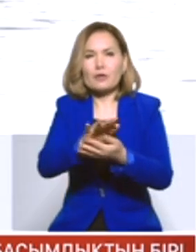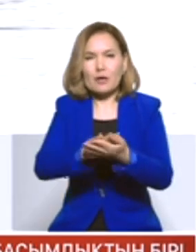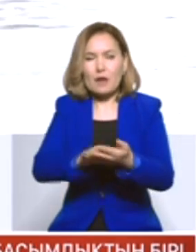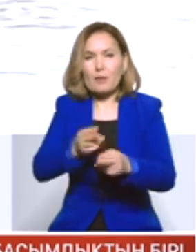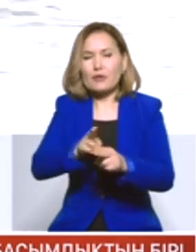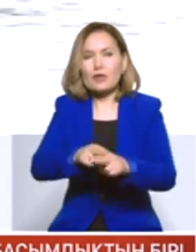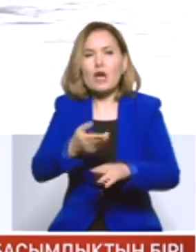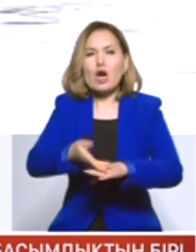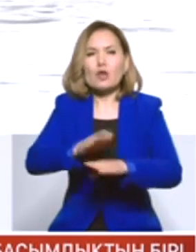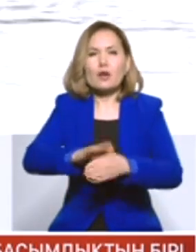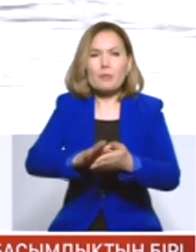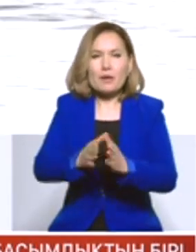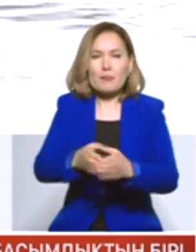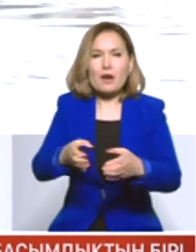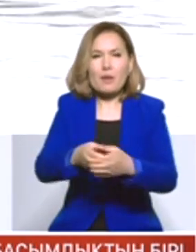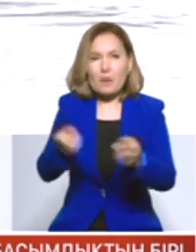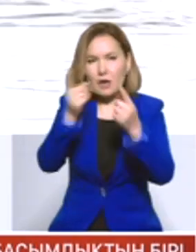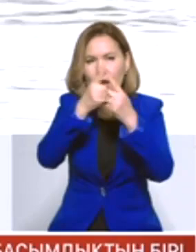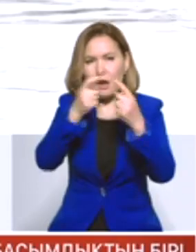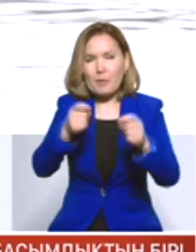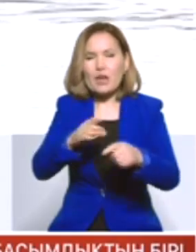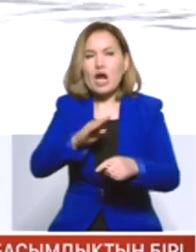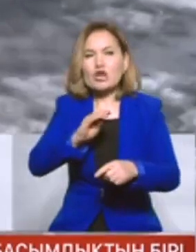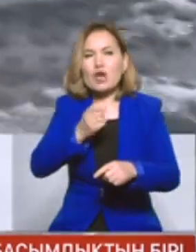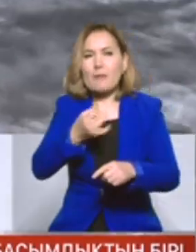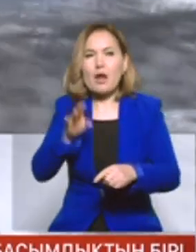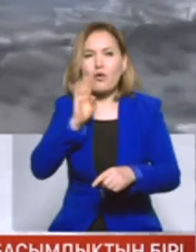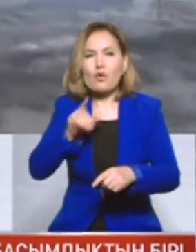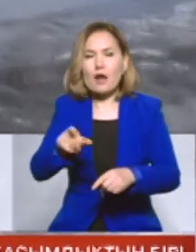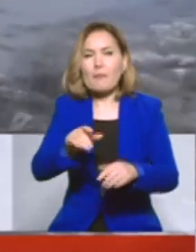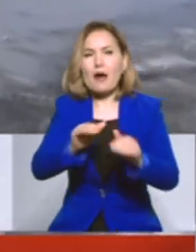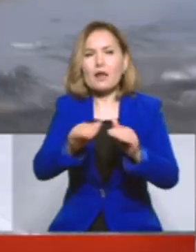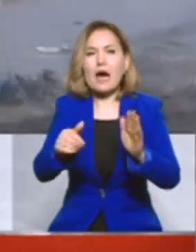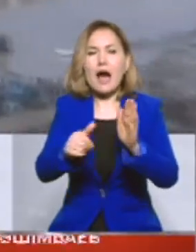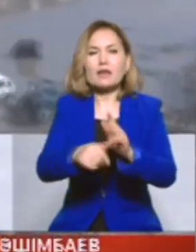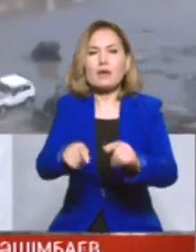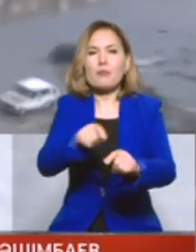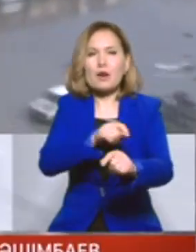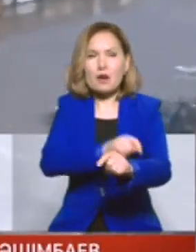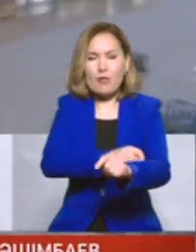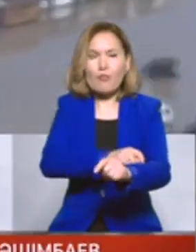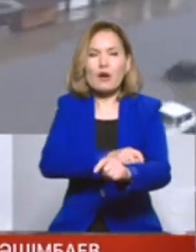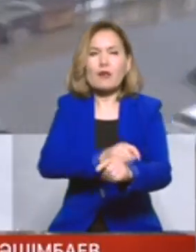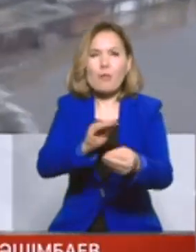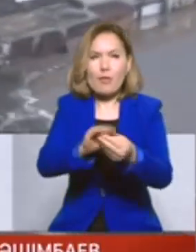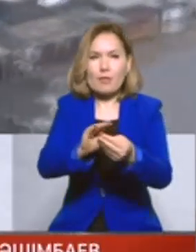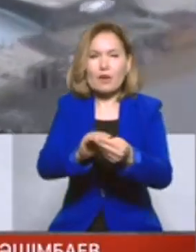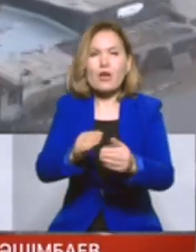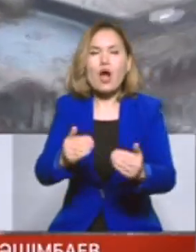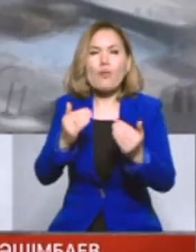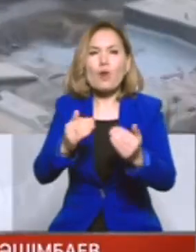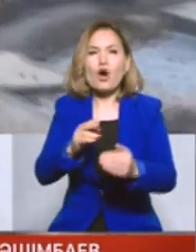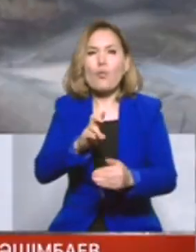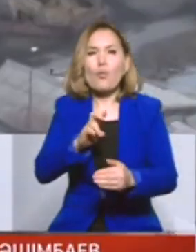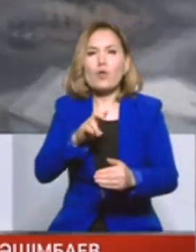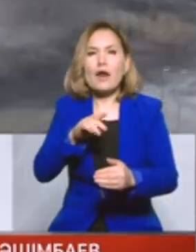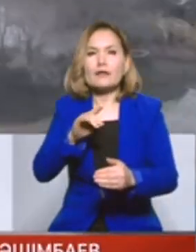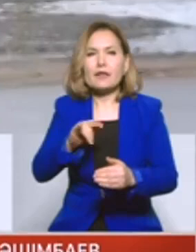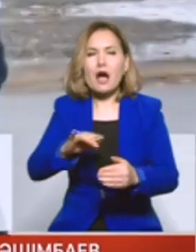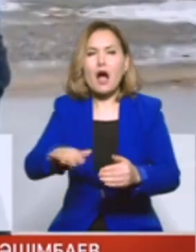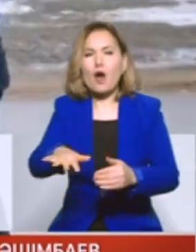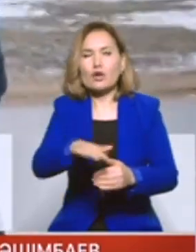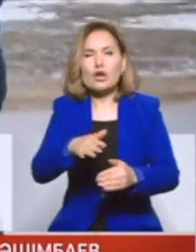жоқ. Аудандық төтенше жағдайлар бөлімінің мәліметінше, Жабай өзенінің деңгейі 6 метрден түспеді. Сондай-ақ бүгін Бұланды